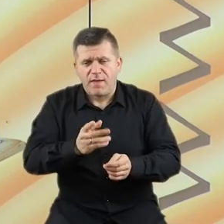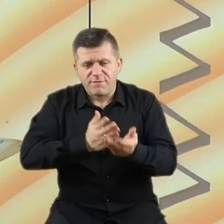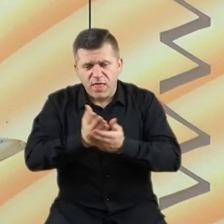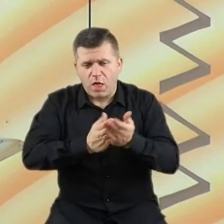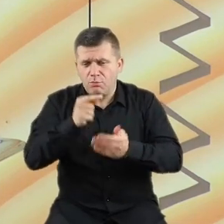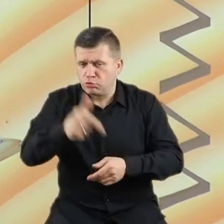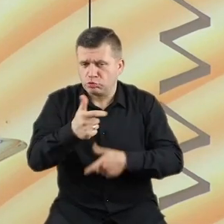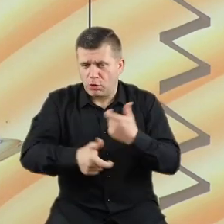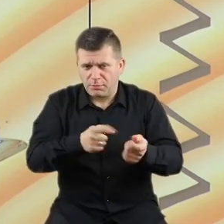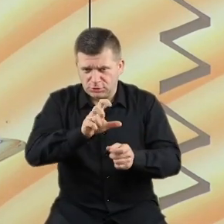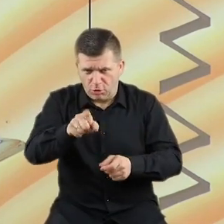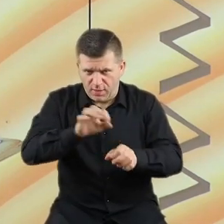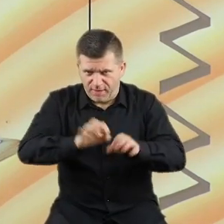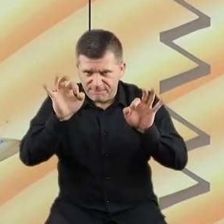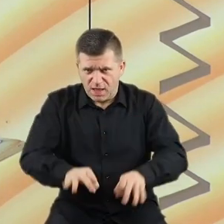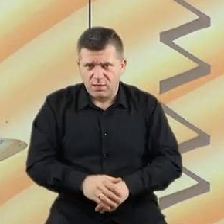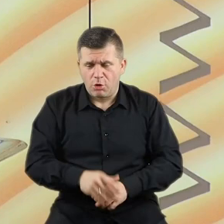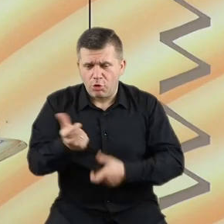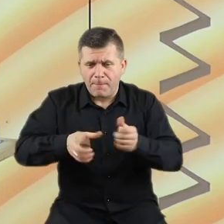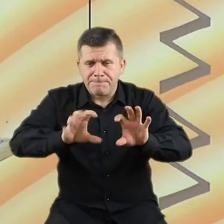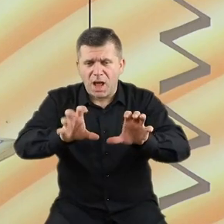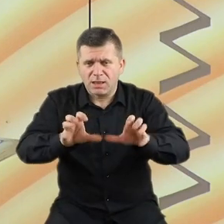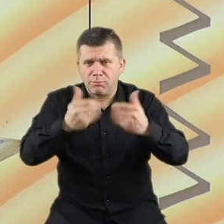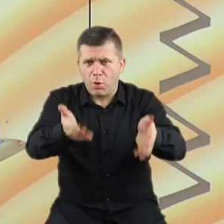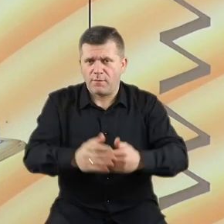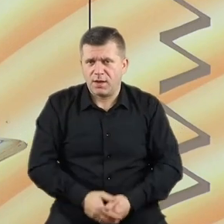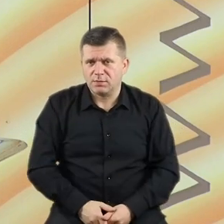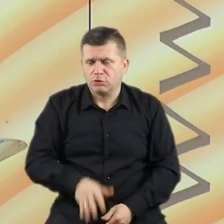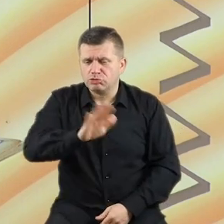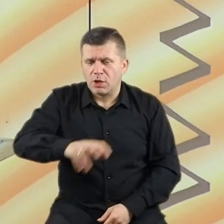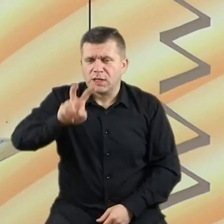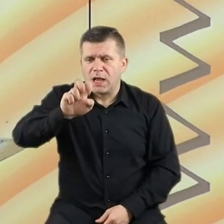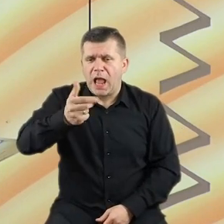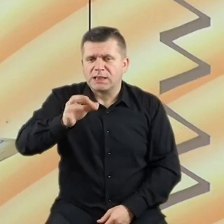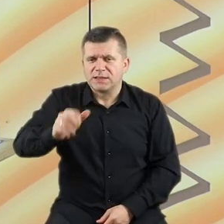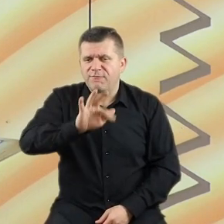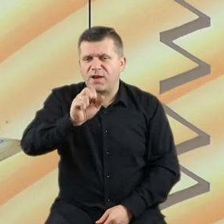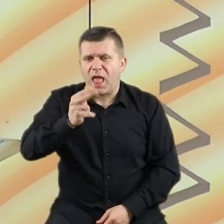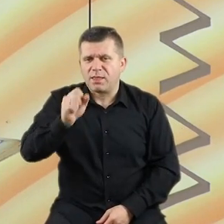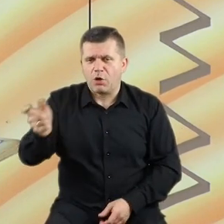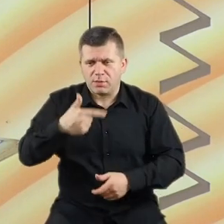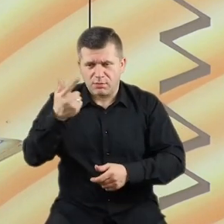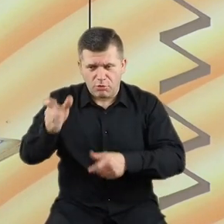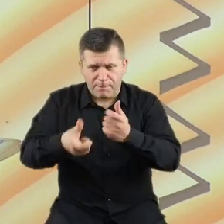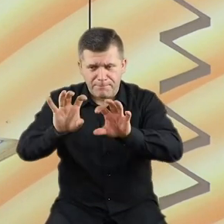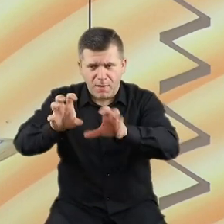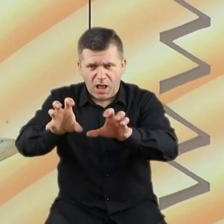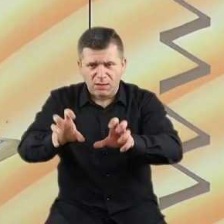robić. Czy one są czemuś winne, że zostały zmanipulowane? Czy dzieci Hansa Franka po prostu